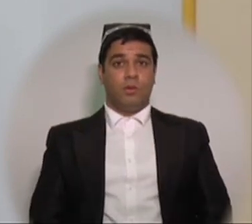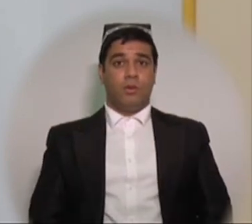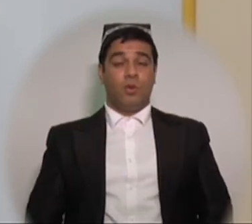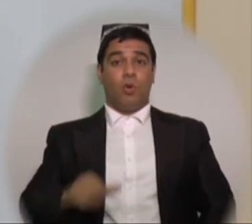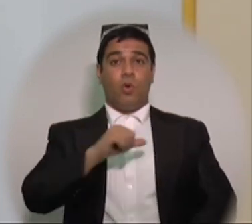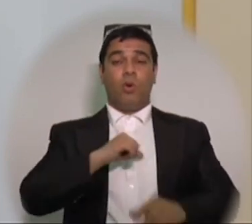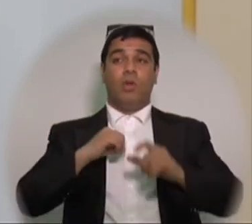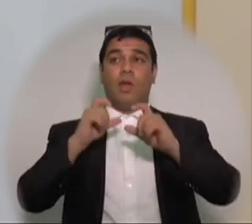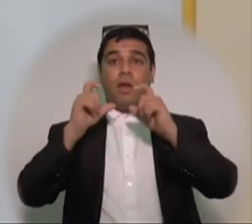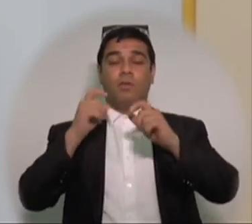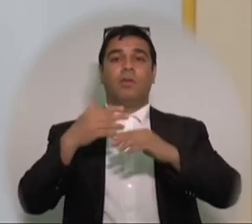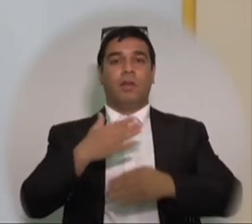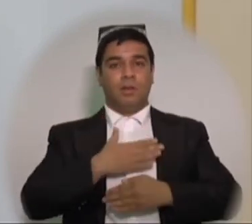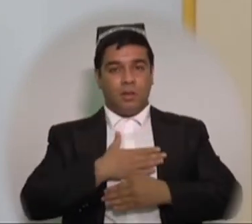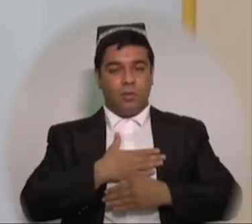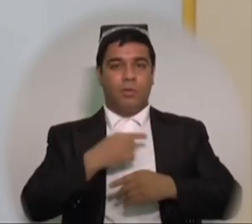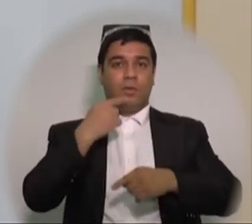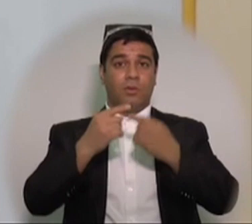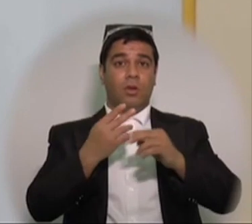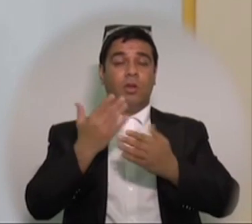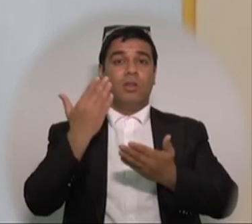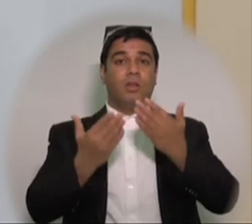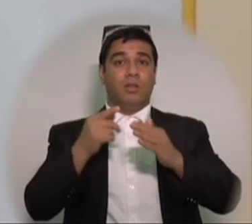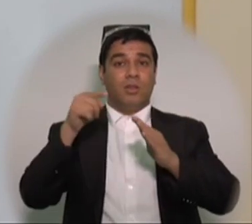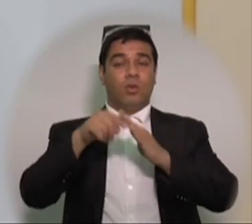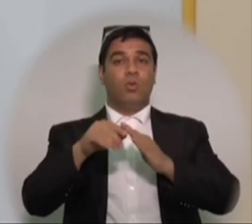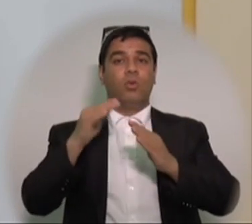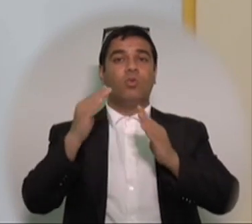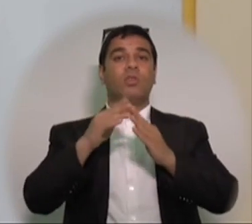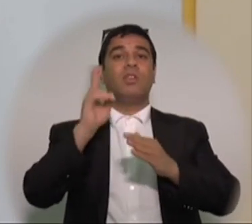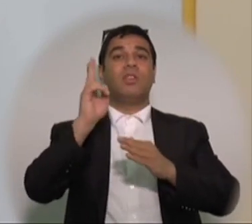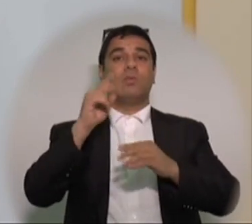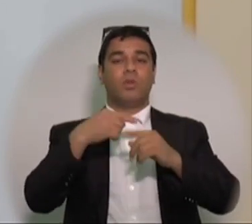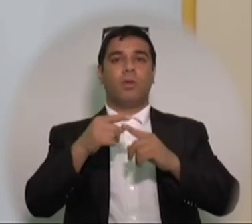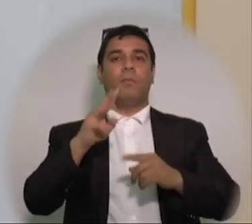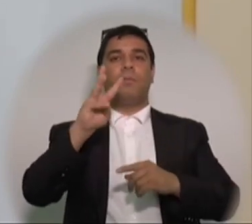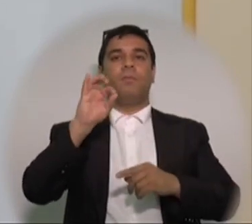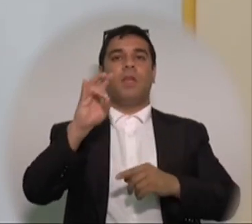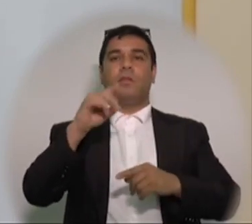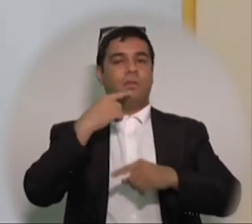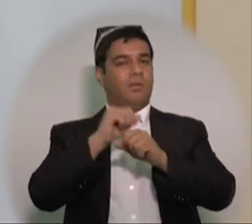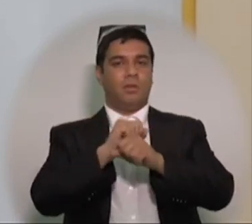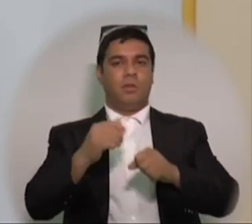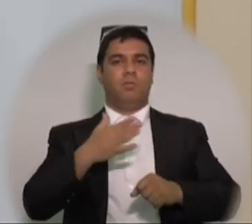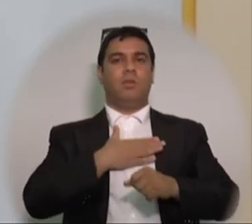O'zini tanitib salom beradi. Mabada iskariden kim deb sorasa men demaslik kerak.